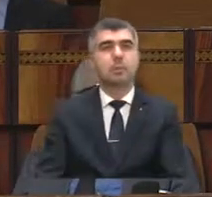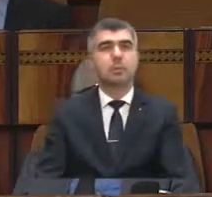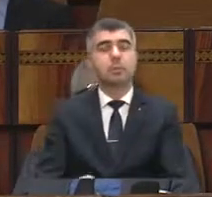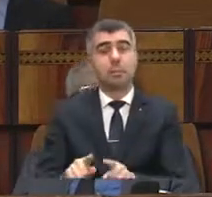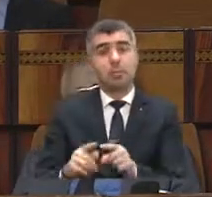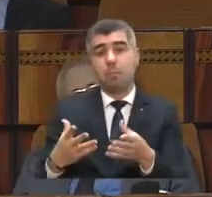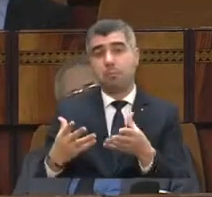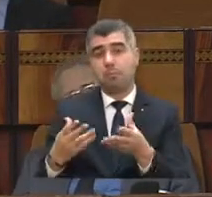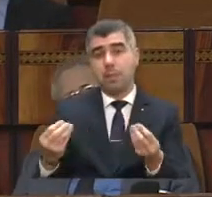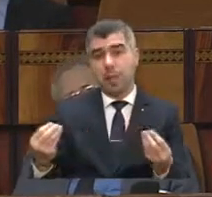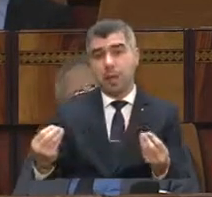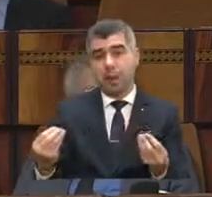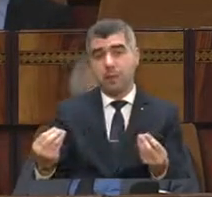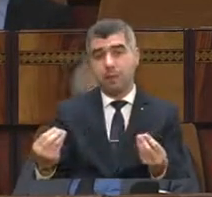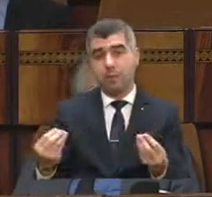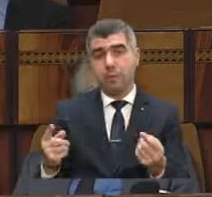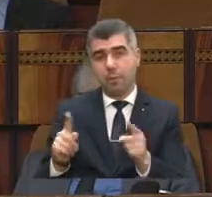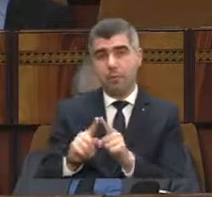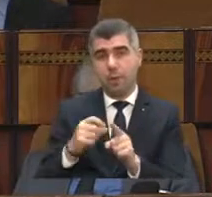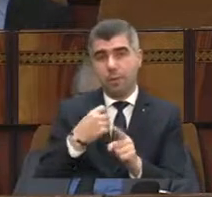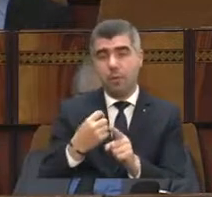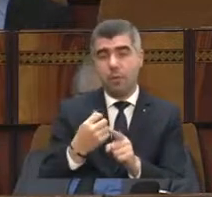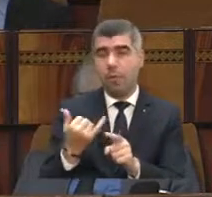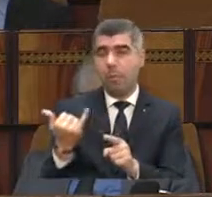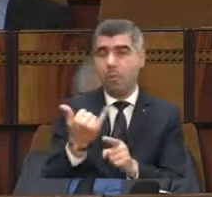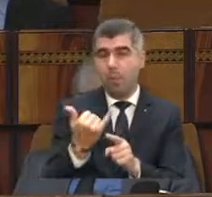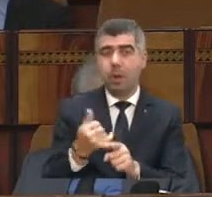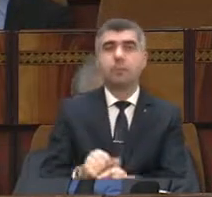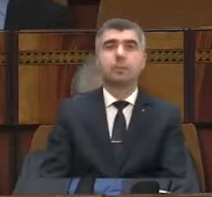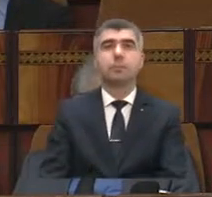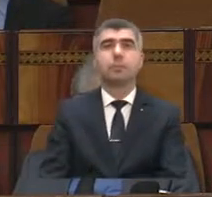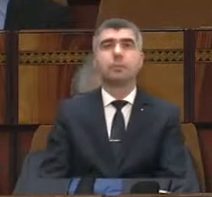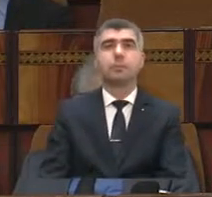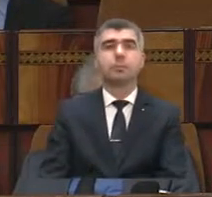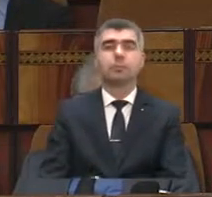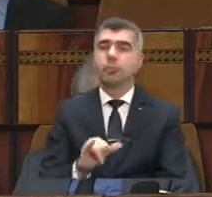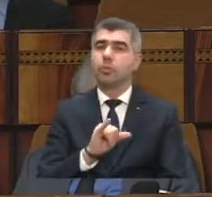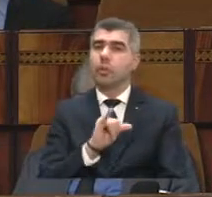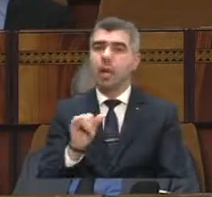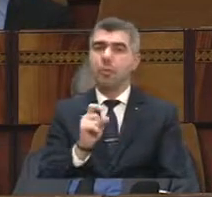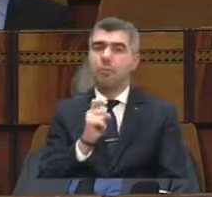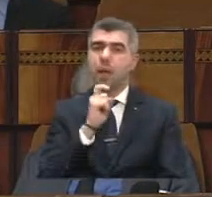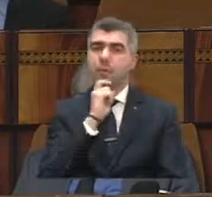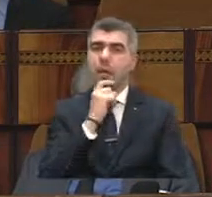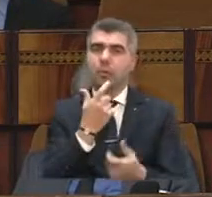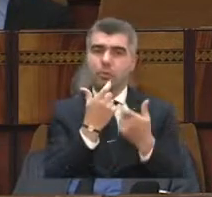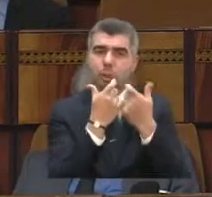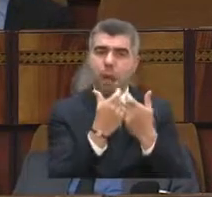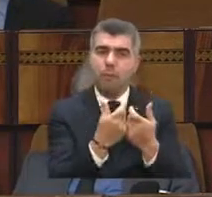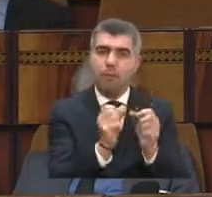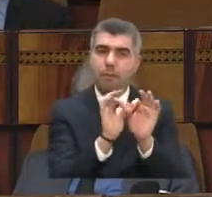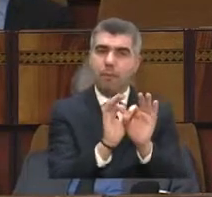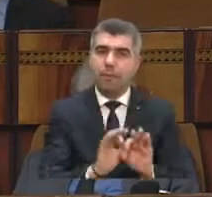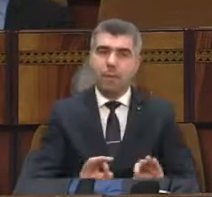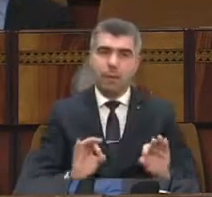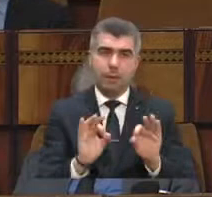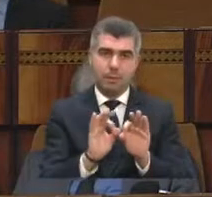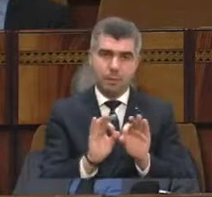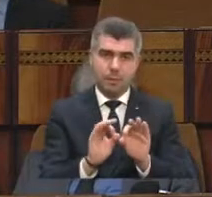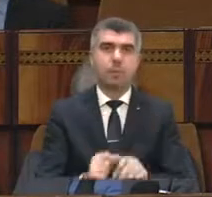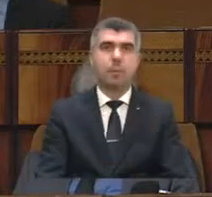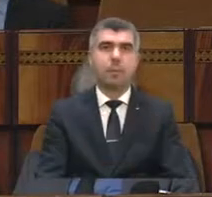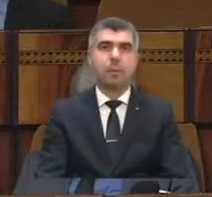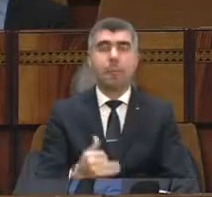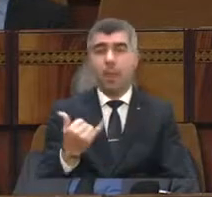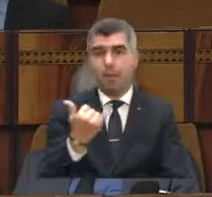بزاف المواطن، ولكن لحد الان مازال ما شفنا حتى حاجه من هذه الناحيه هذه، وغادي يكونوا مدن